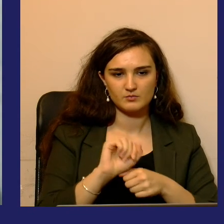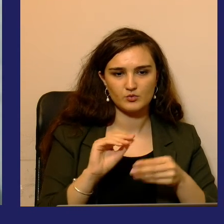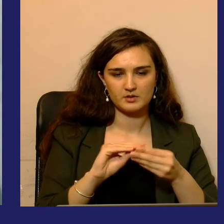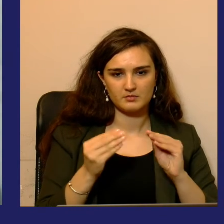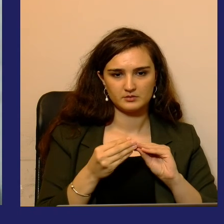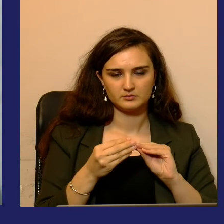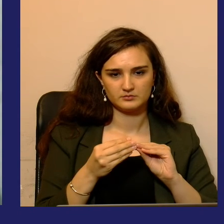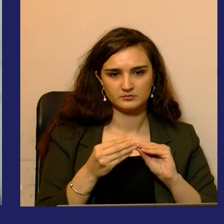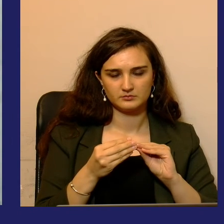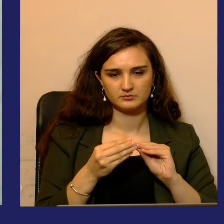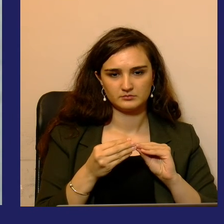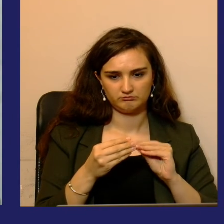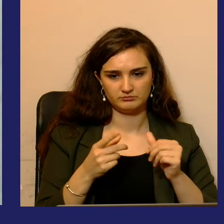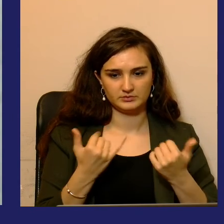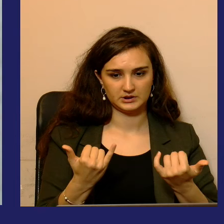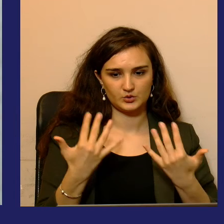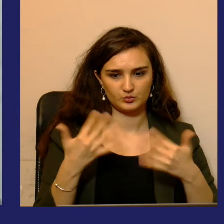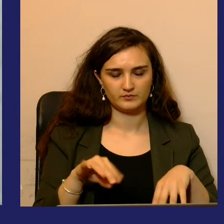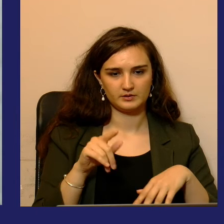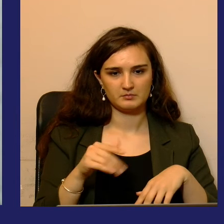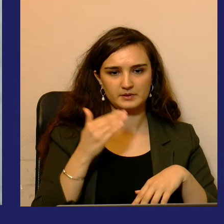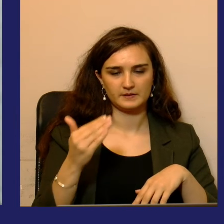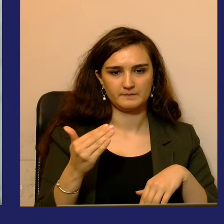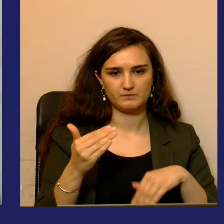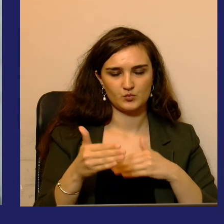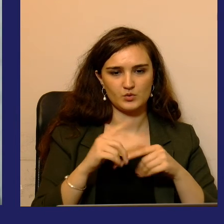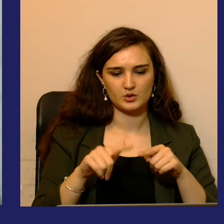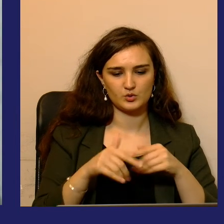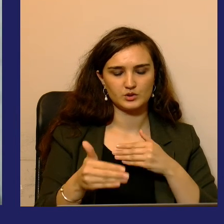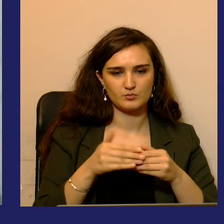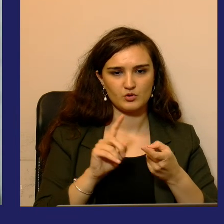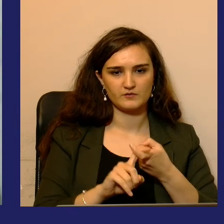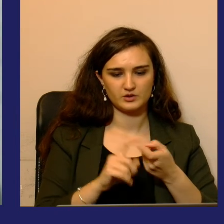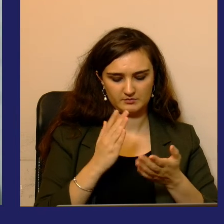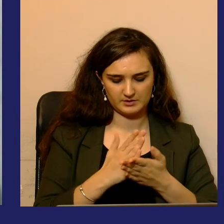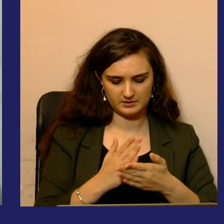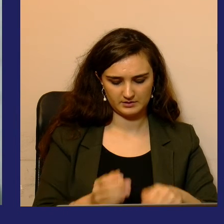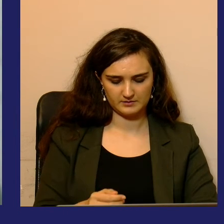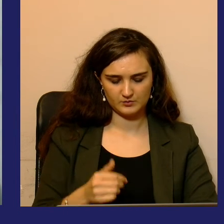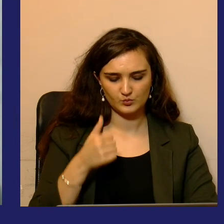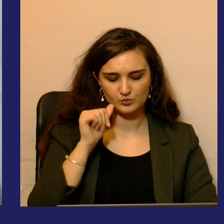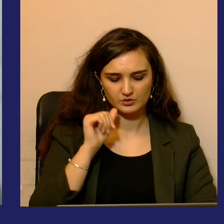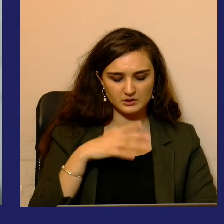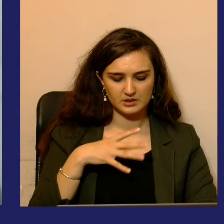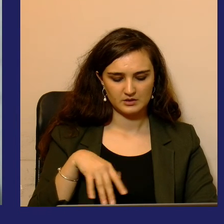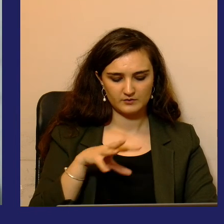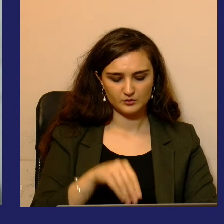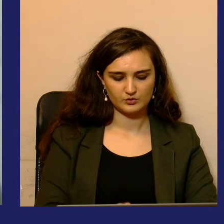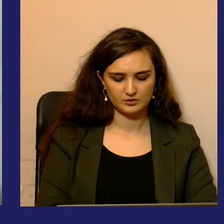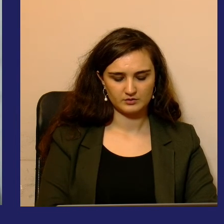ფაქტორად სახავდნენ, დღეს უკვე მათი უახლოეს მოკავშირეები არიან. გუშინ